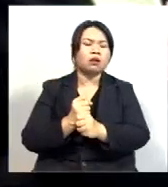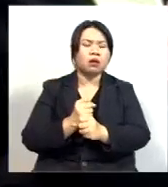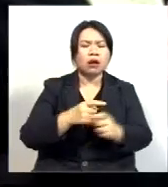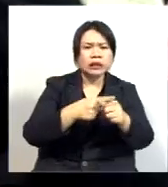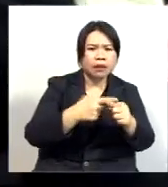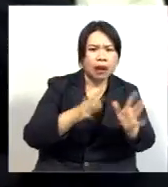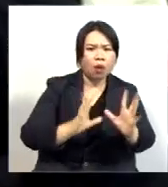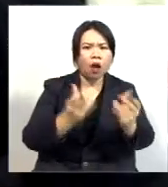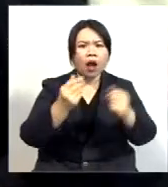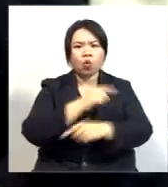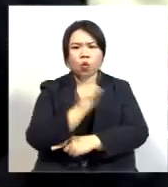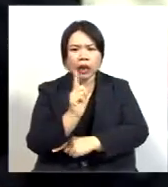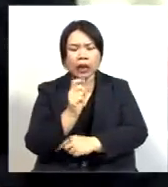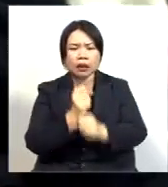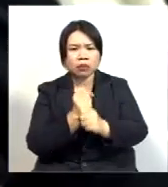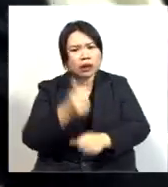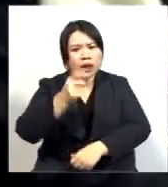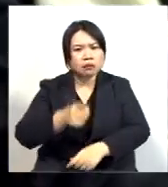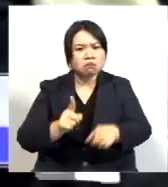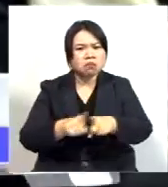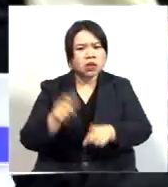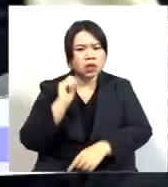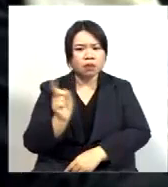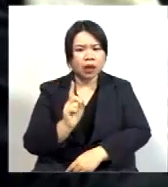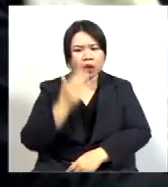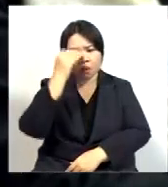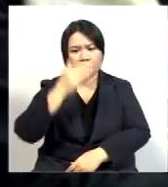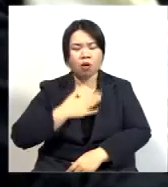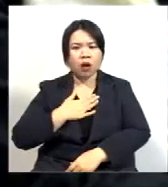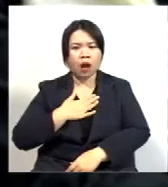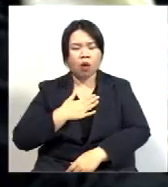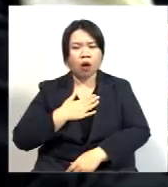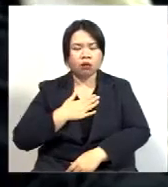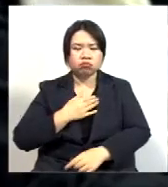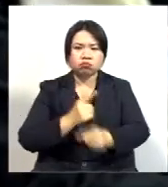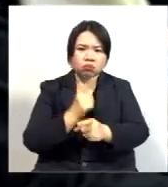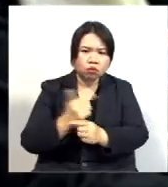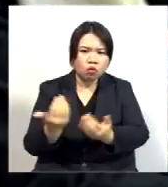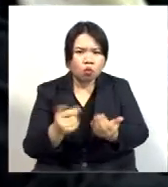จะทำงานได้ปกติไหมอะไรอย่างเงี้ยนะคะเพราะว่าเราก็ส่งเสียน้องอยู่